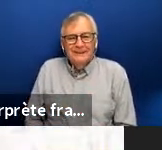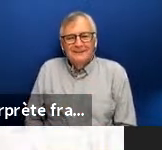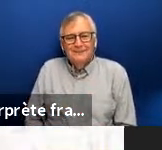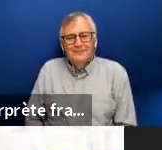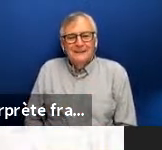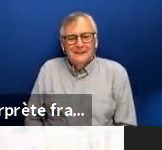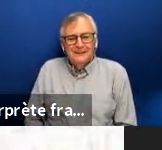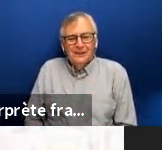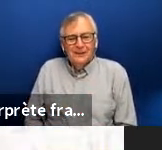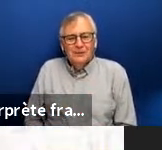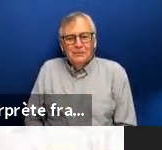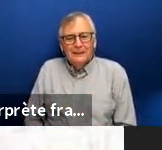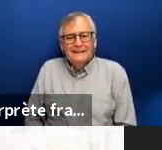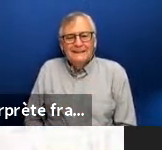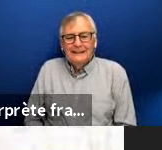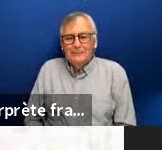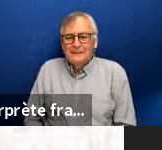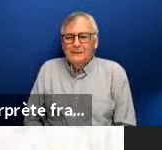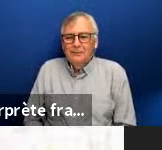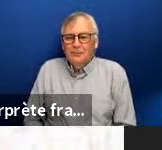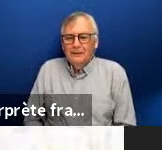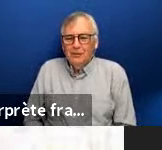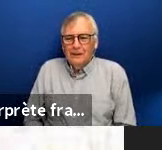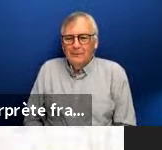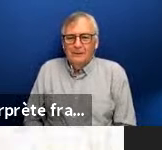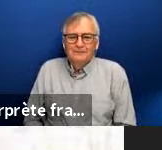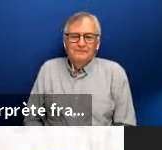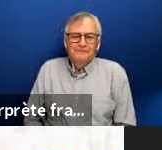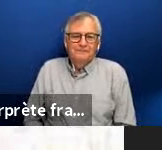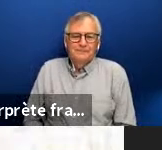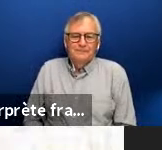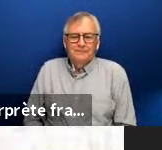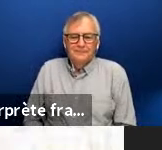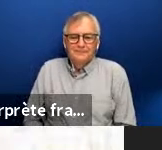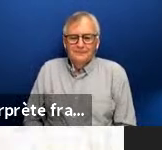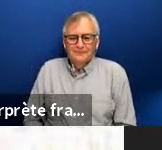peu. Donc, je vous demandais si c'était possible d'ouvrir vos caméras.